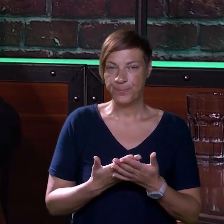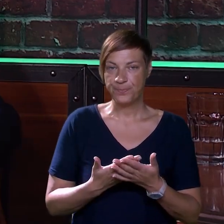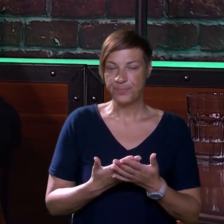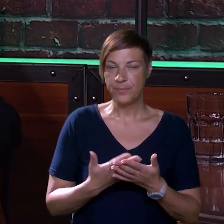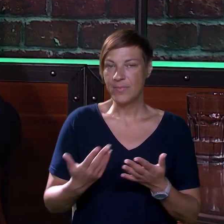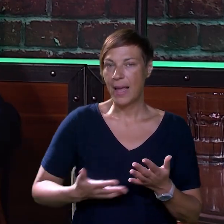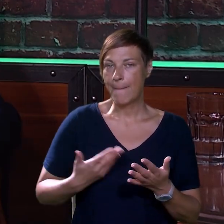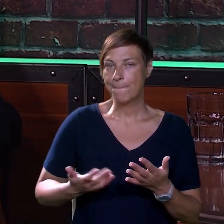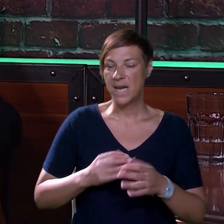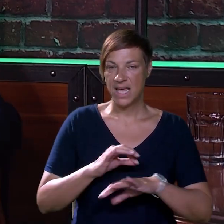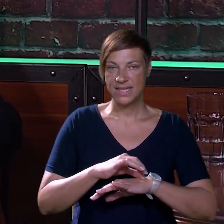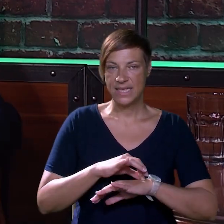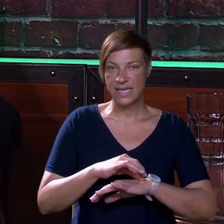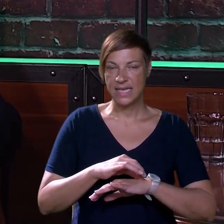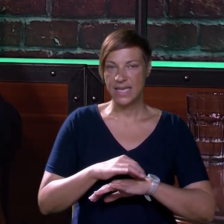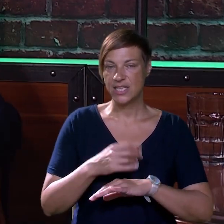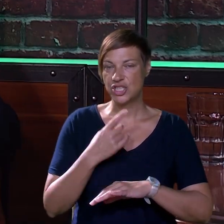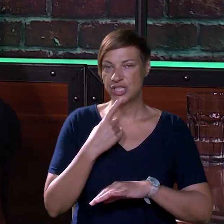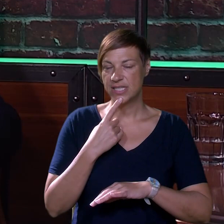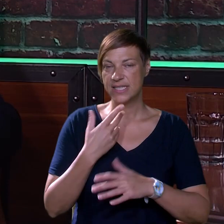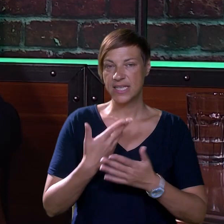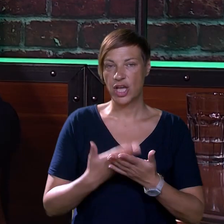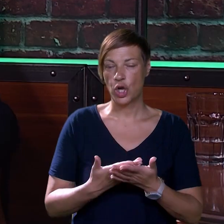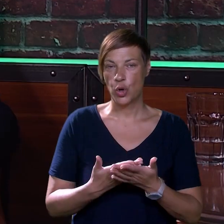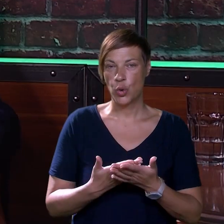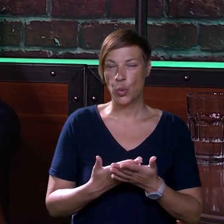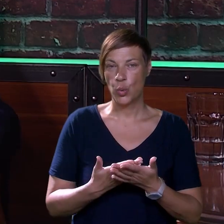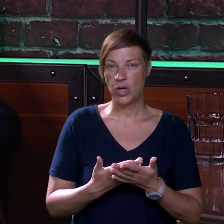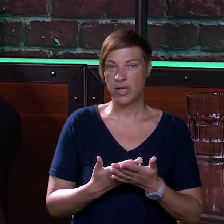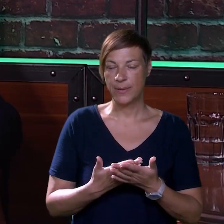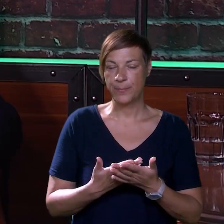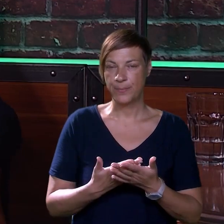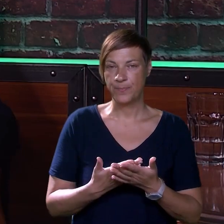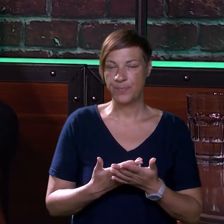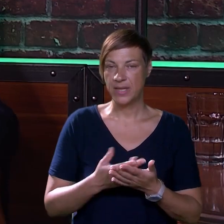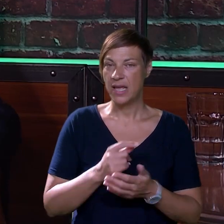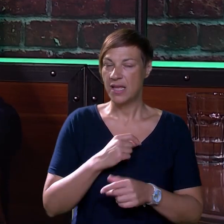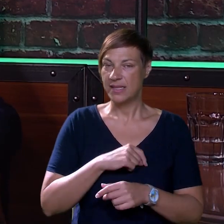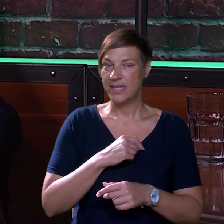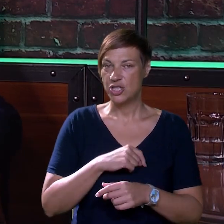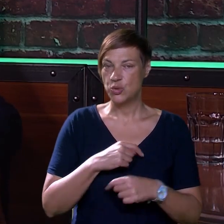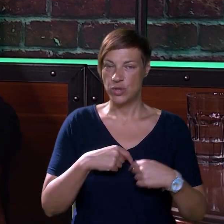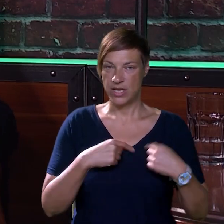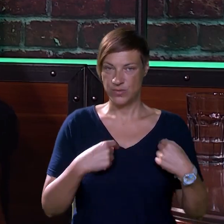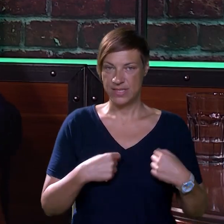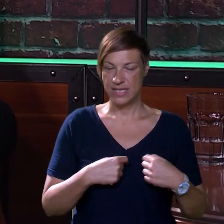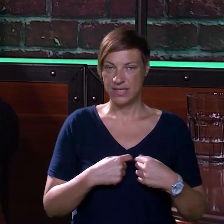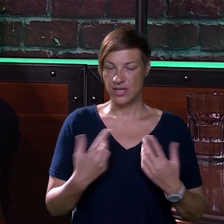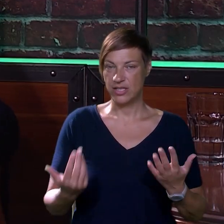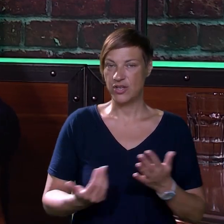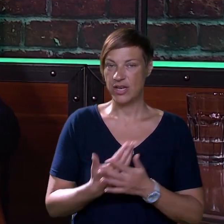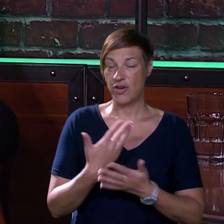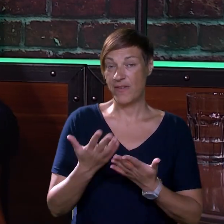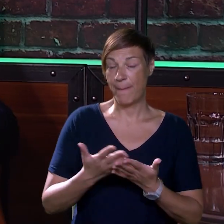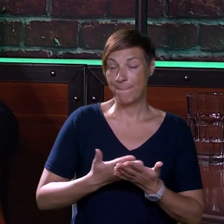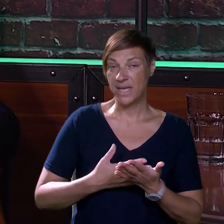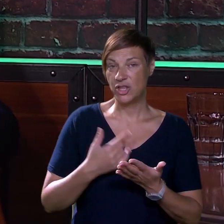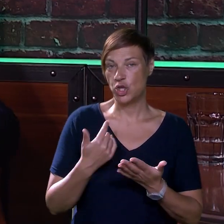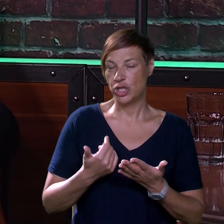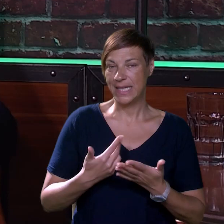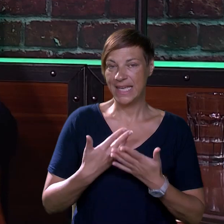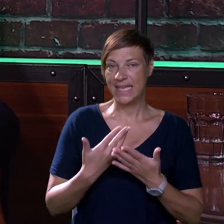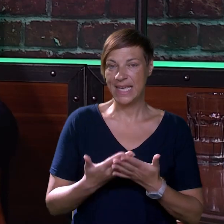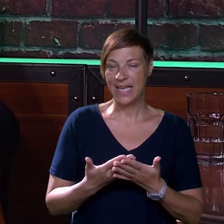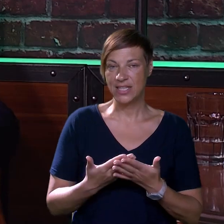neinterventni. Dolaze mladi liječnici koji su tek etablirani, koji dežuraju za kardiologiju i unose nove metode i unose